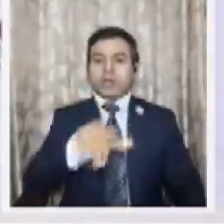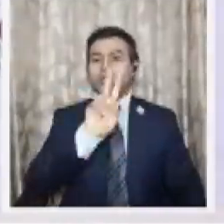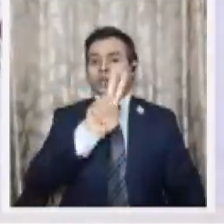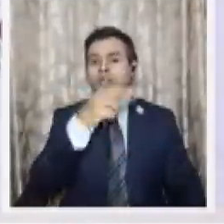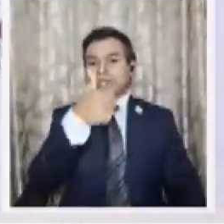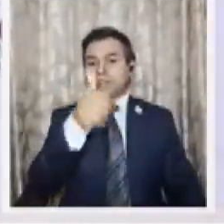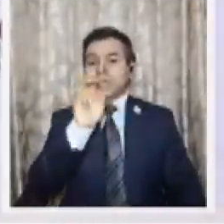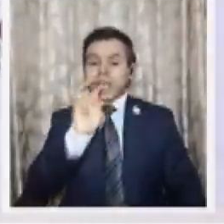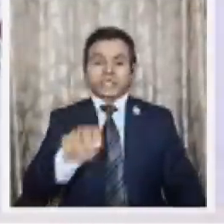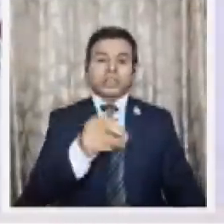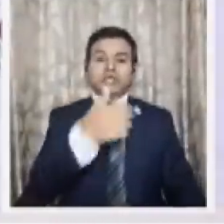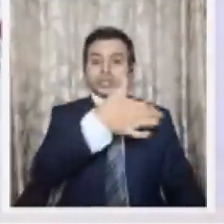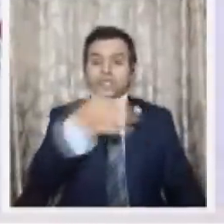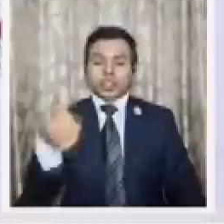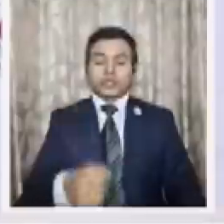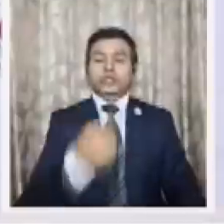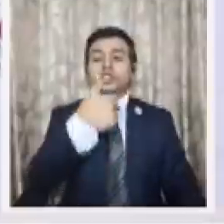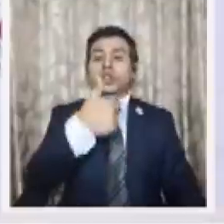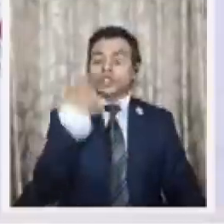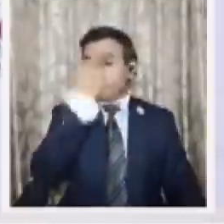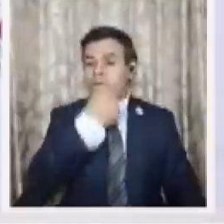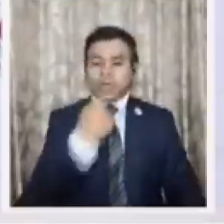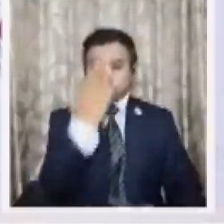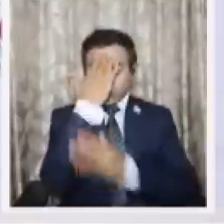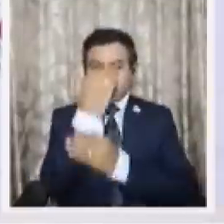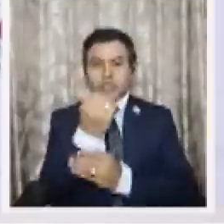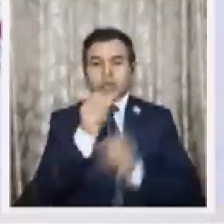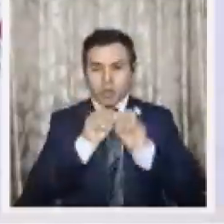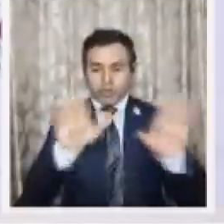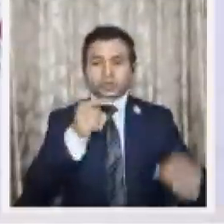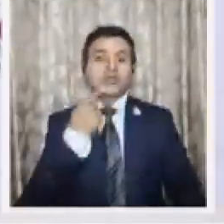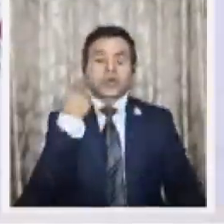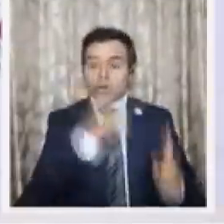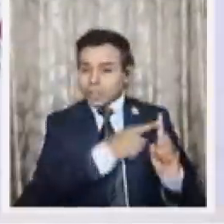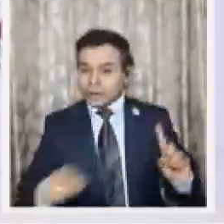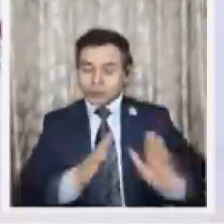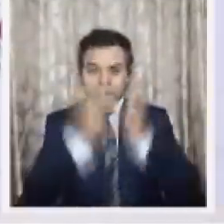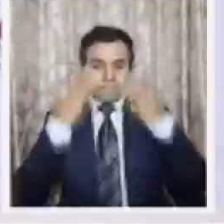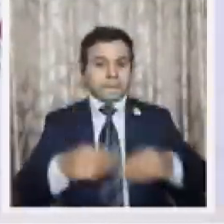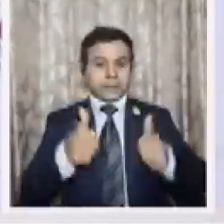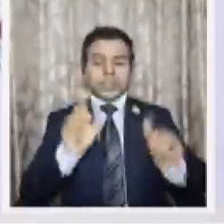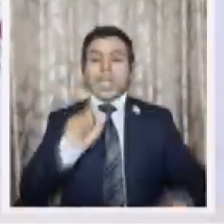গত 24 ঘন্টায় সুস্থ হয়েছে 1,829 জন। শনাক্ত বিবেচনায় সুস্থতার হার